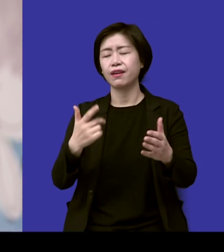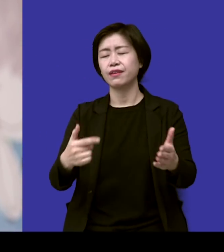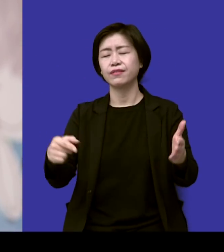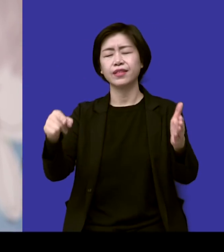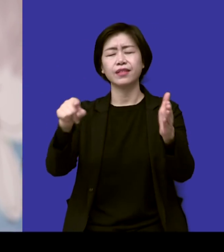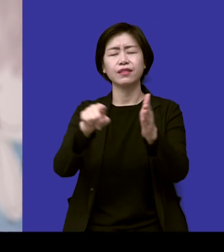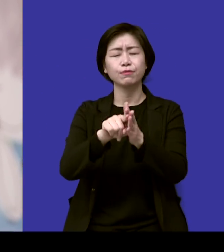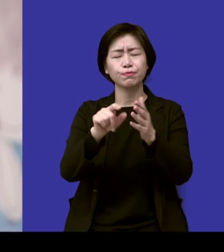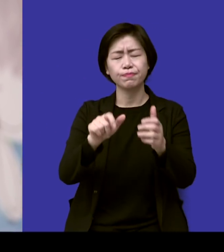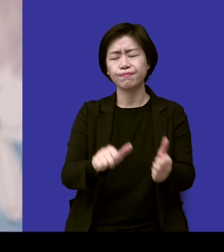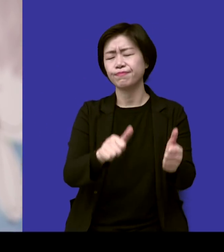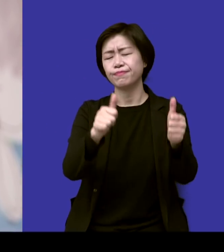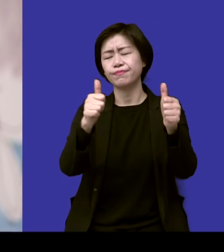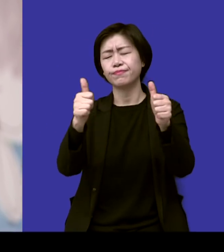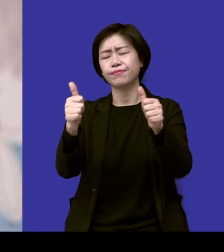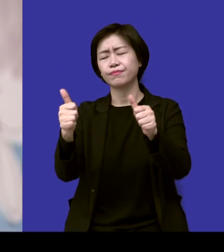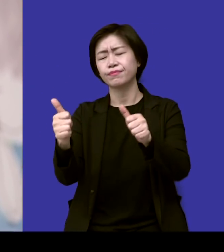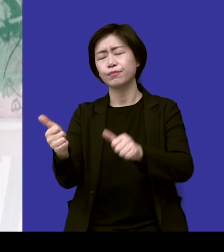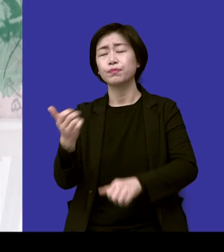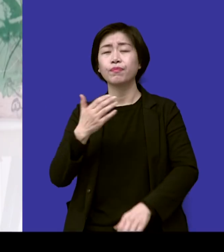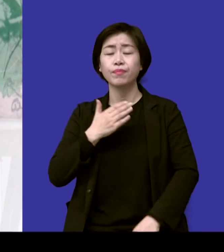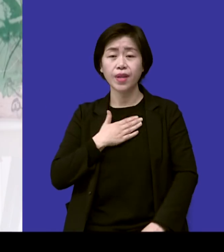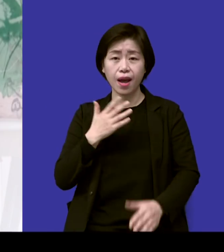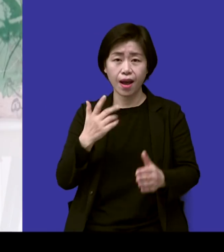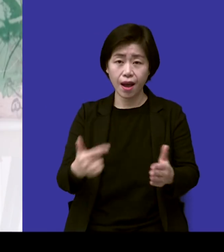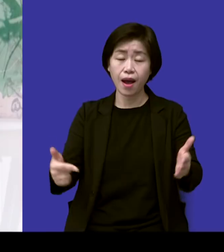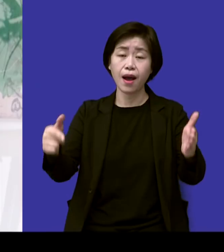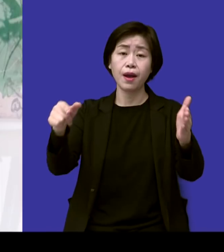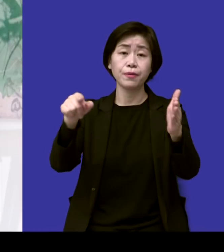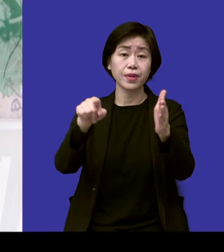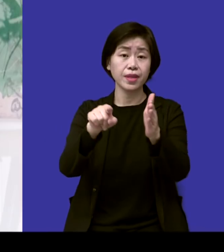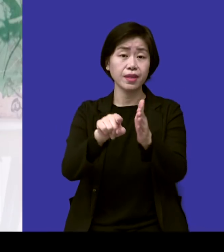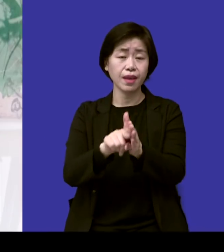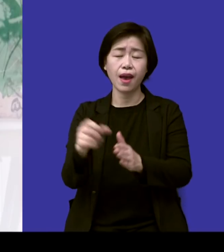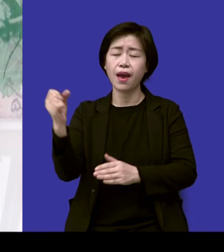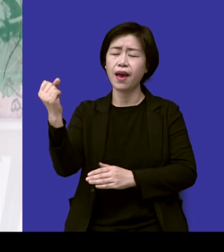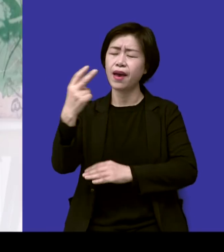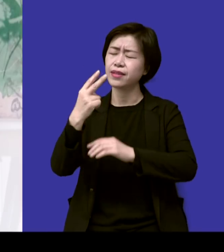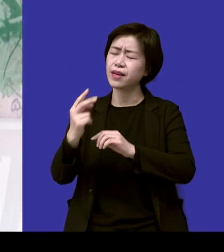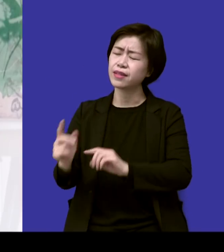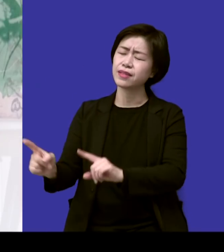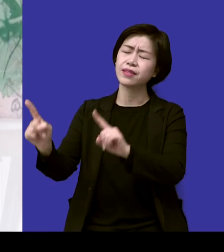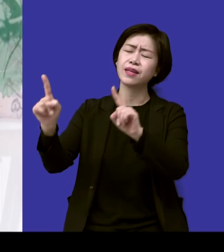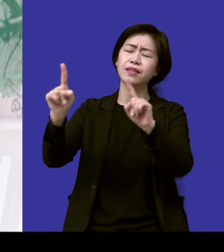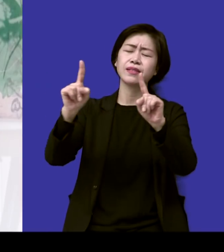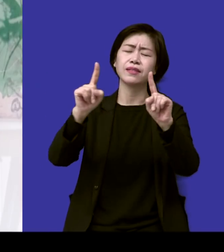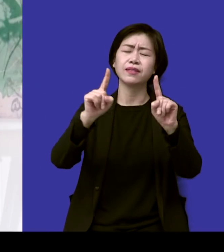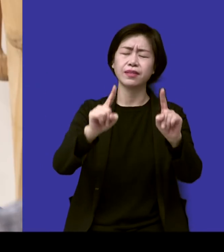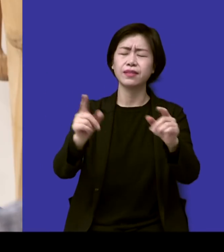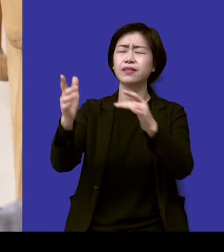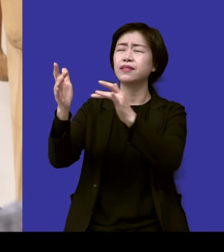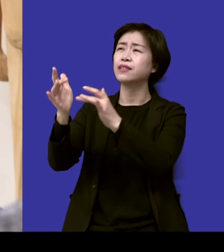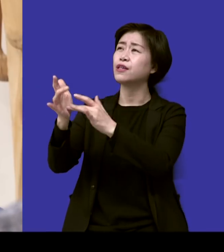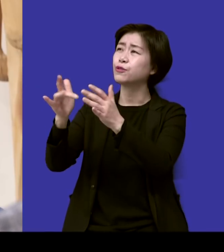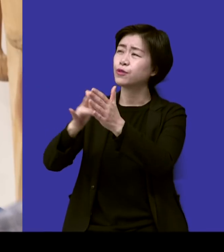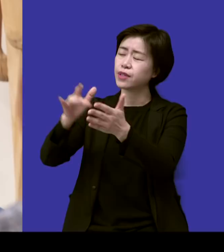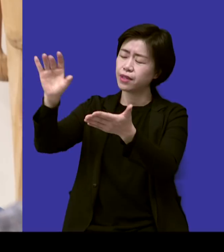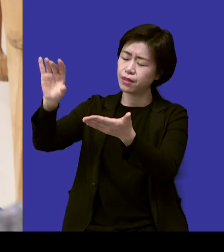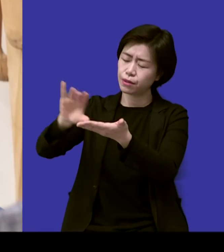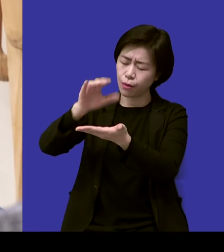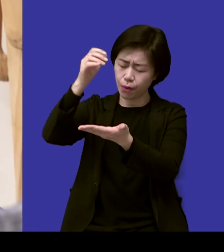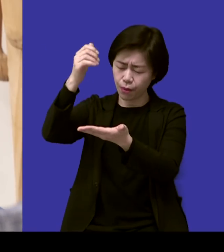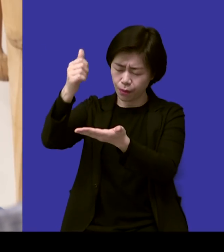사랑 날 위해 죽으신 날 위해 다시 사신